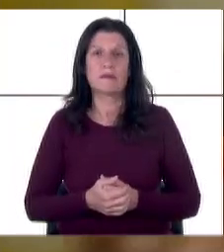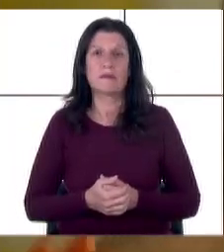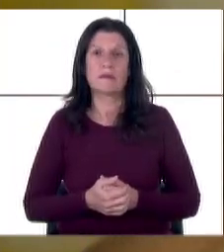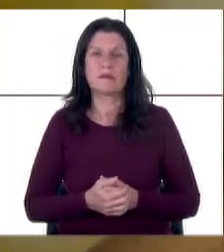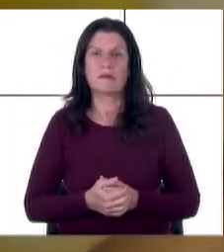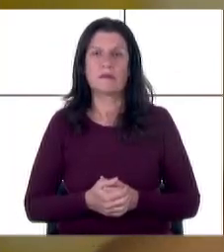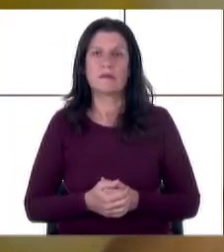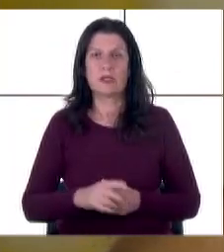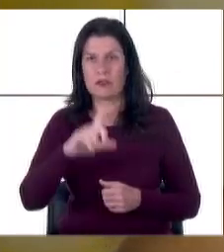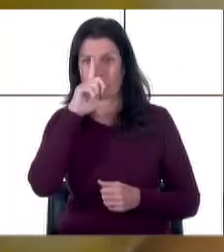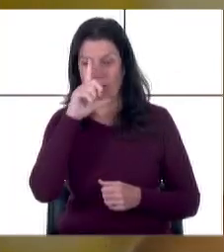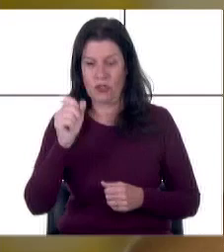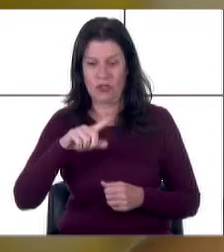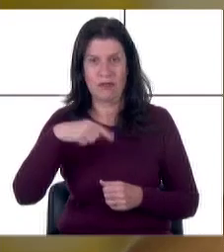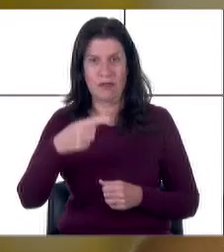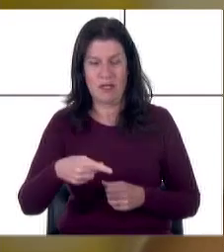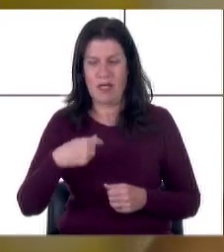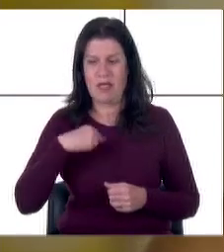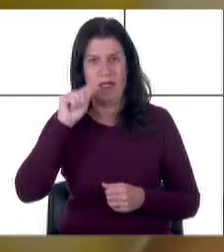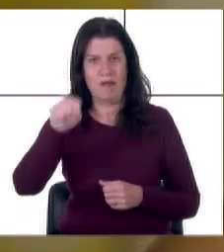יום ראשון למחרת אני מגיעה לעבודה